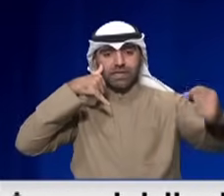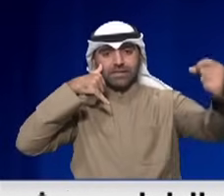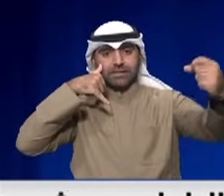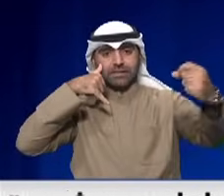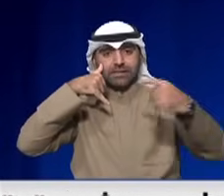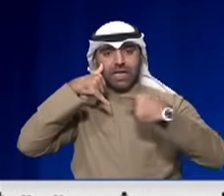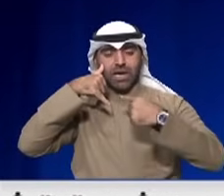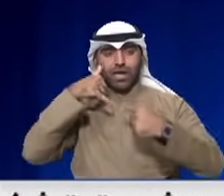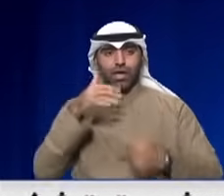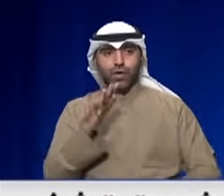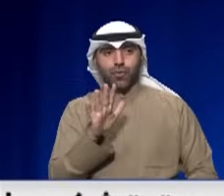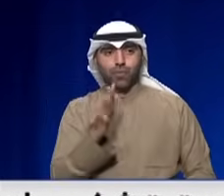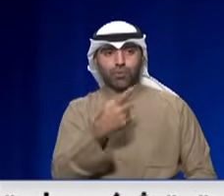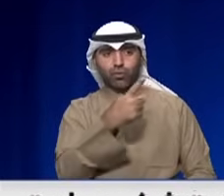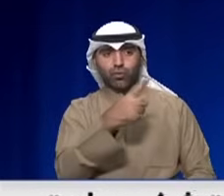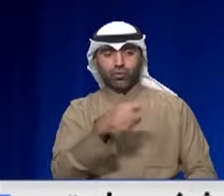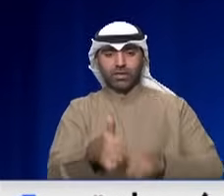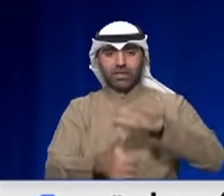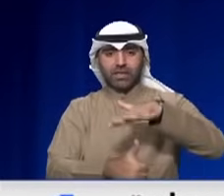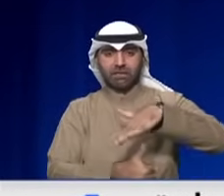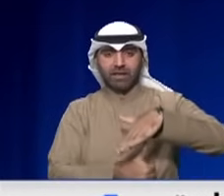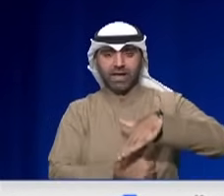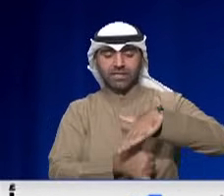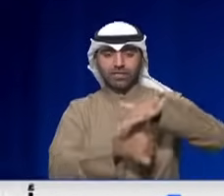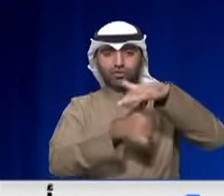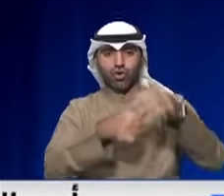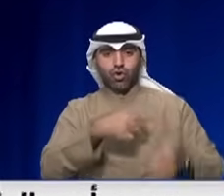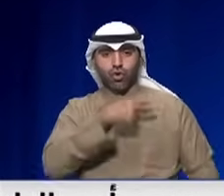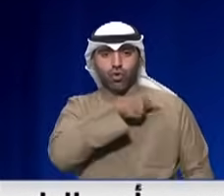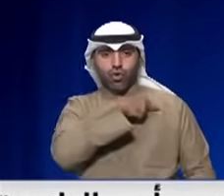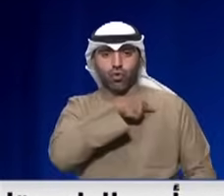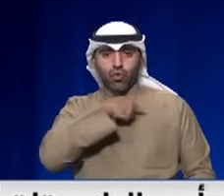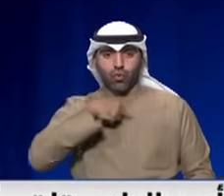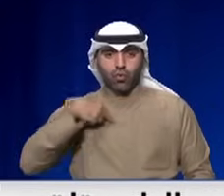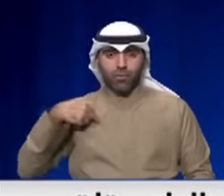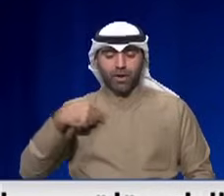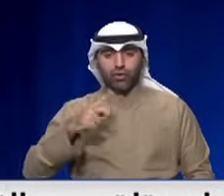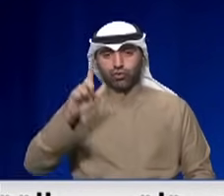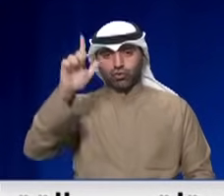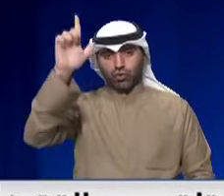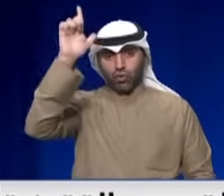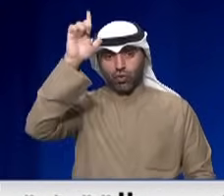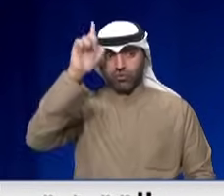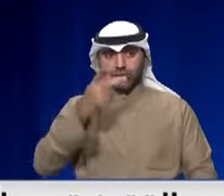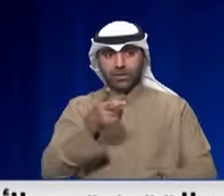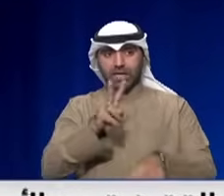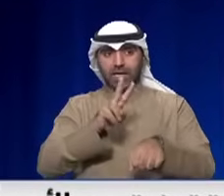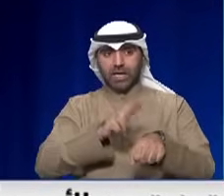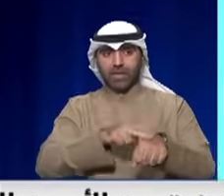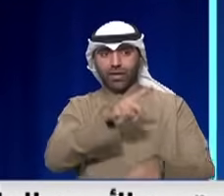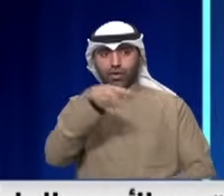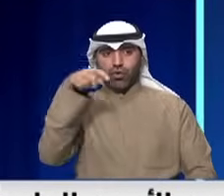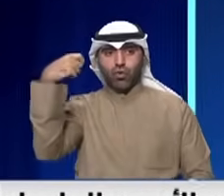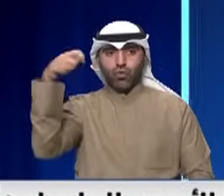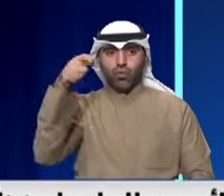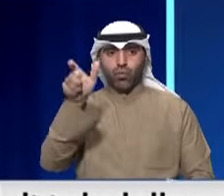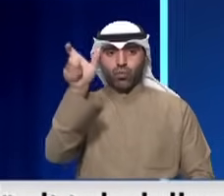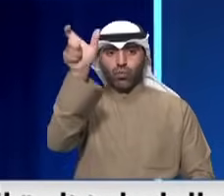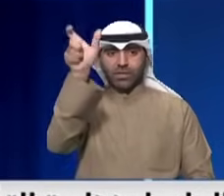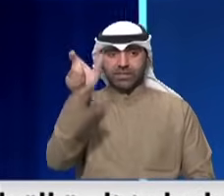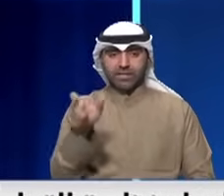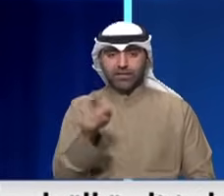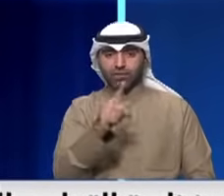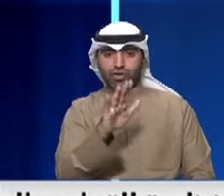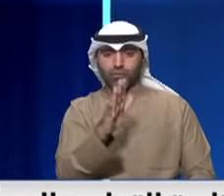الدفاع في المملكه الاردنيه الهاشميه الشقيقه الدكتور بشر هاني اعرب خلاله عن خالص تعازيه وصادق